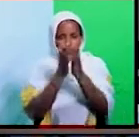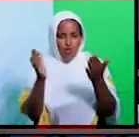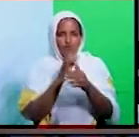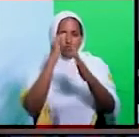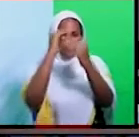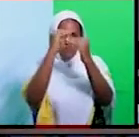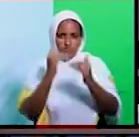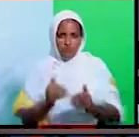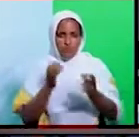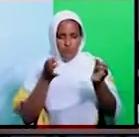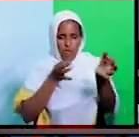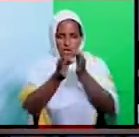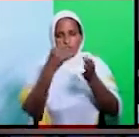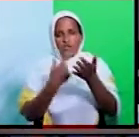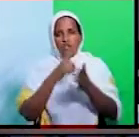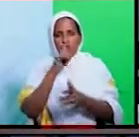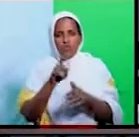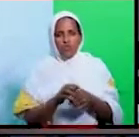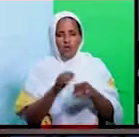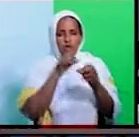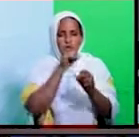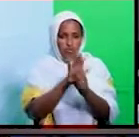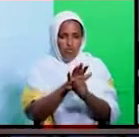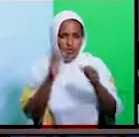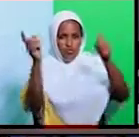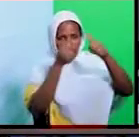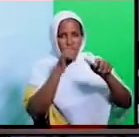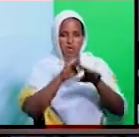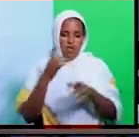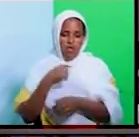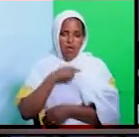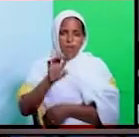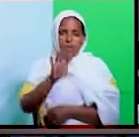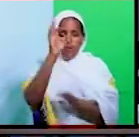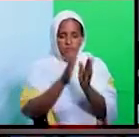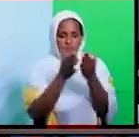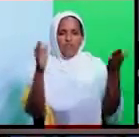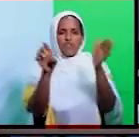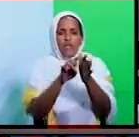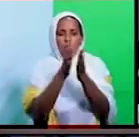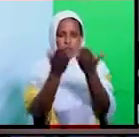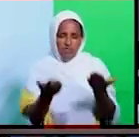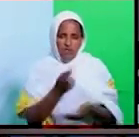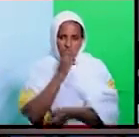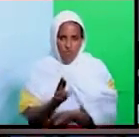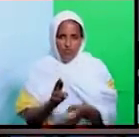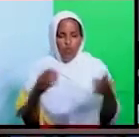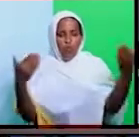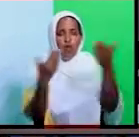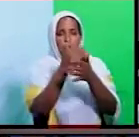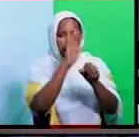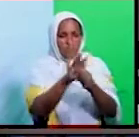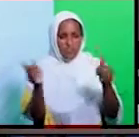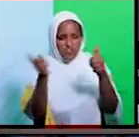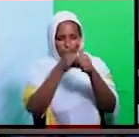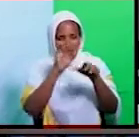ማስተላለፊያ መንገድ ነው። ትንቢተ ኢሳይያስ ምዕራፍ 66 ቁጥር 2 ላይ እግዚአብሔር እንዲህ ይላል፣ እነዚህን ሁሉ እጄ ሰርታለችና እነዚህ ሁሉ የኔ ናቸው ይላል እግዚአብሔር። ሁሉ